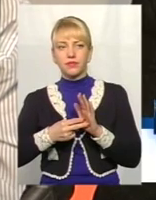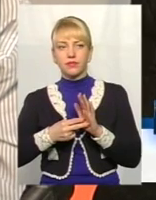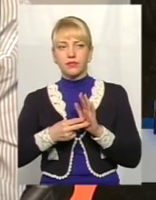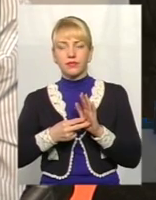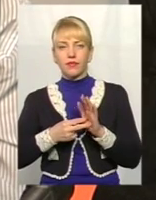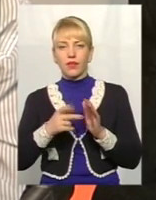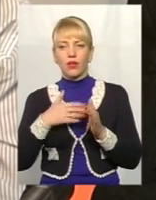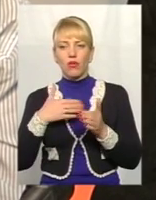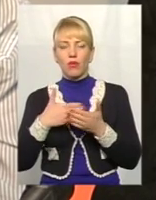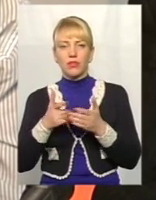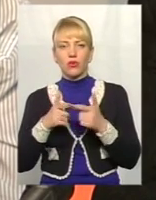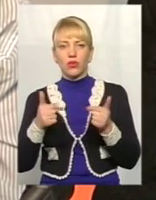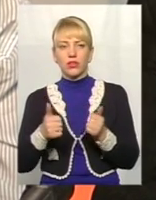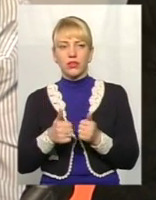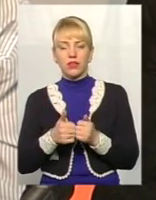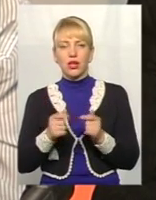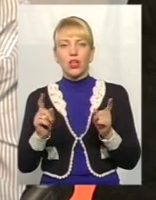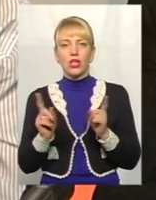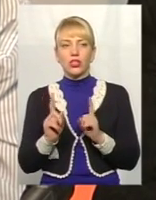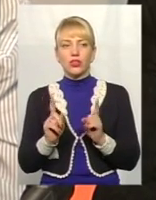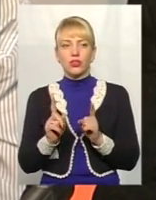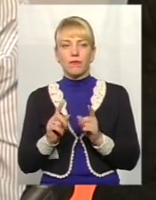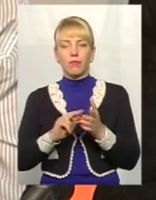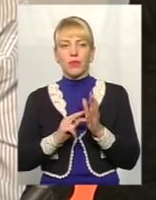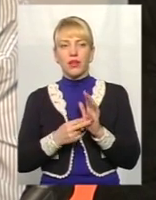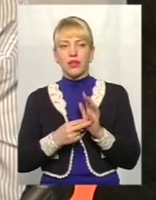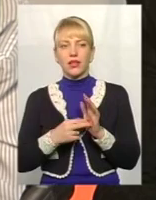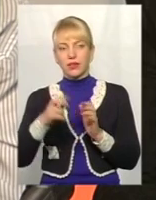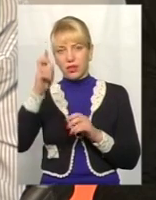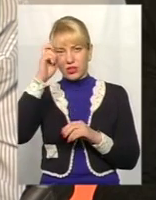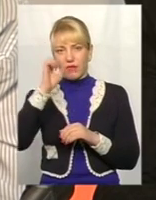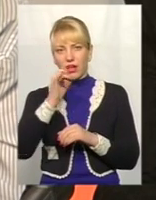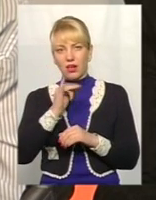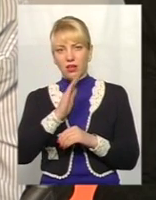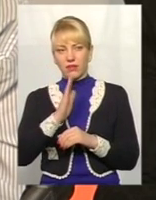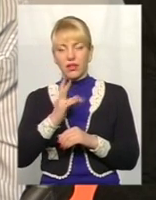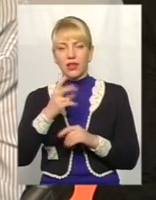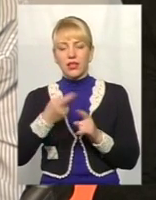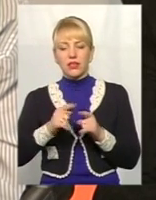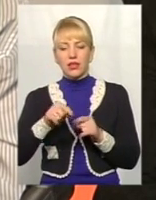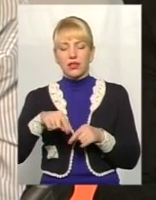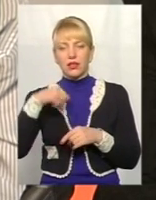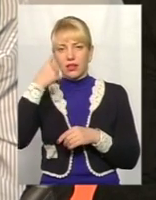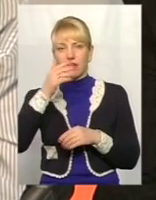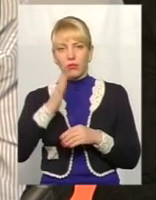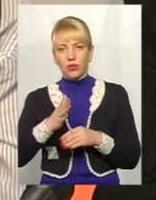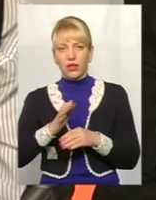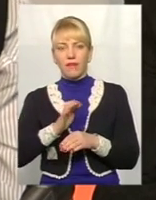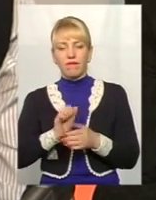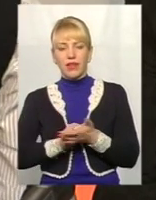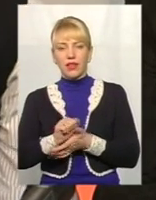громадської організації, що в планах Державного архіву на цей рік то буде видання